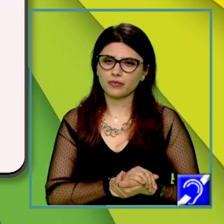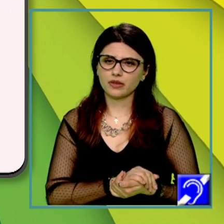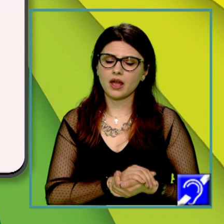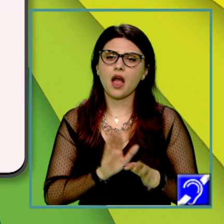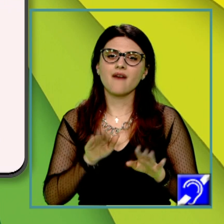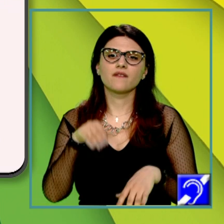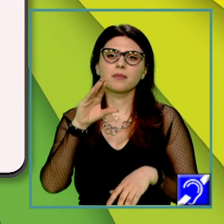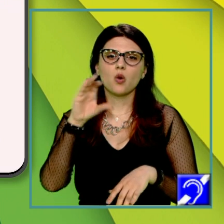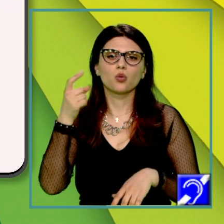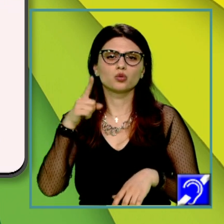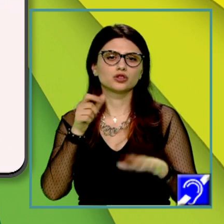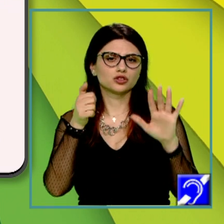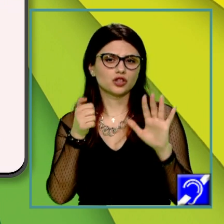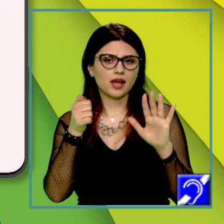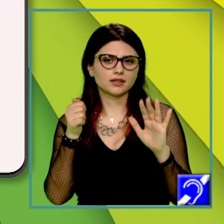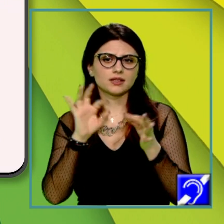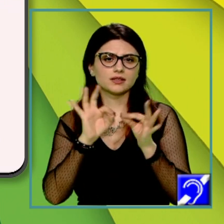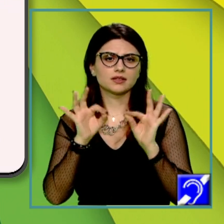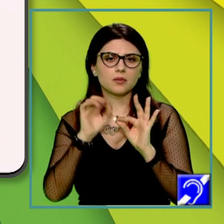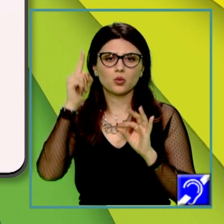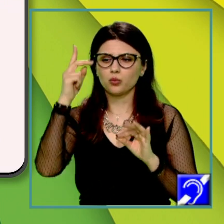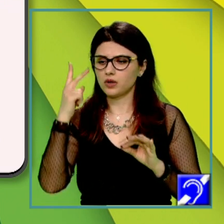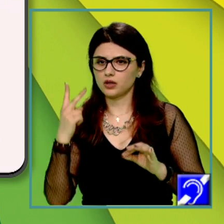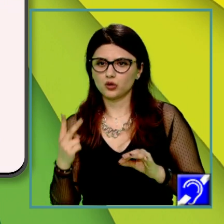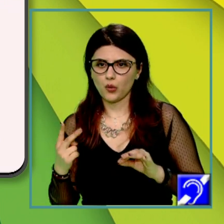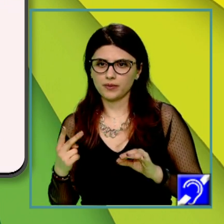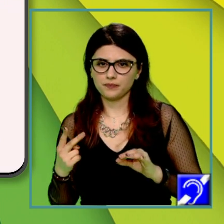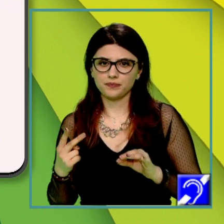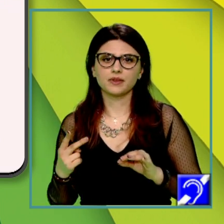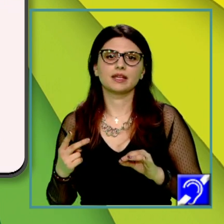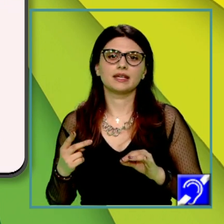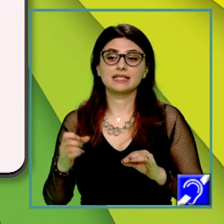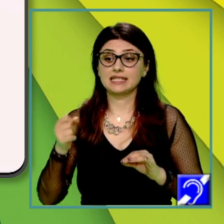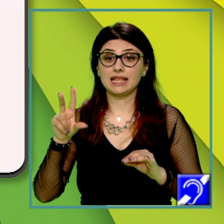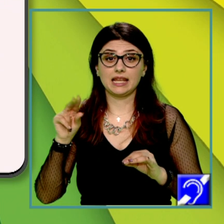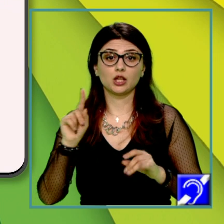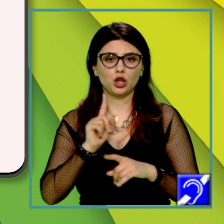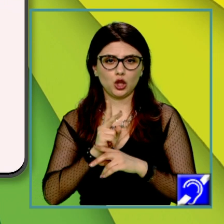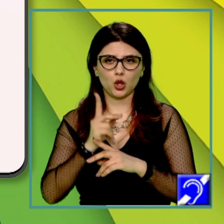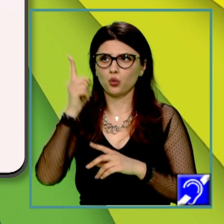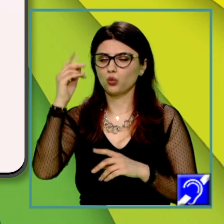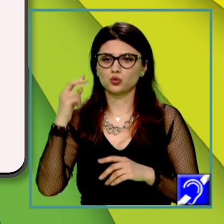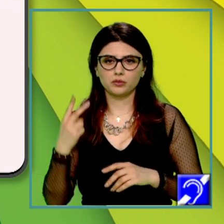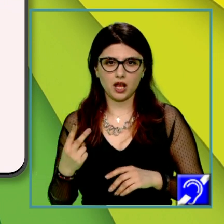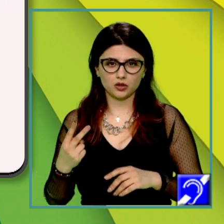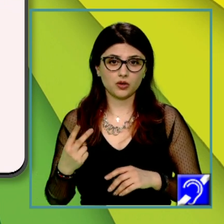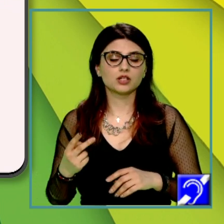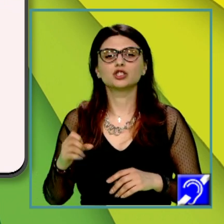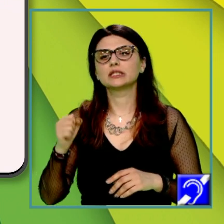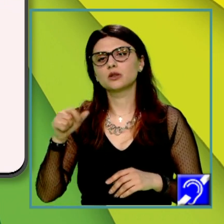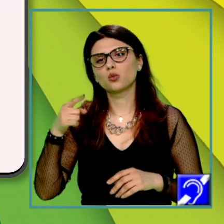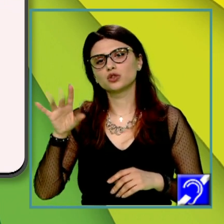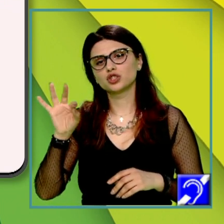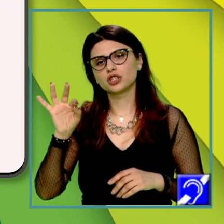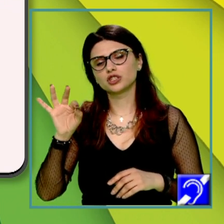de grade egal cu 1 supra 2 sinus de 30 de grade egal tot cu 1 supra 2 iar sinus